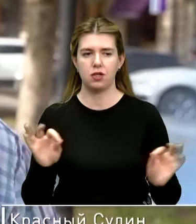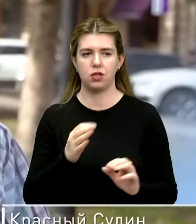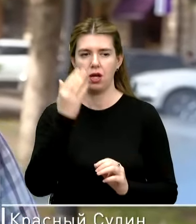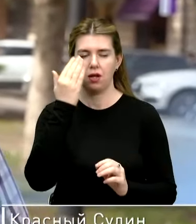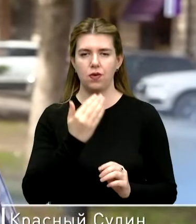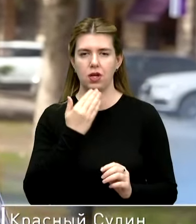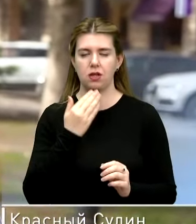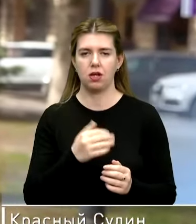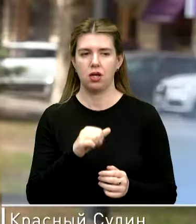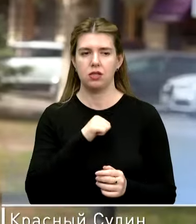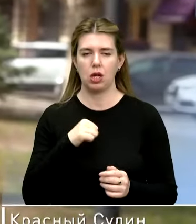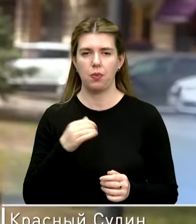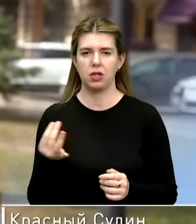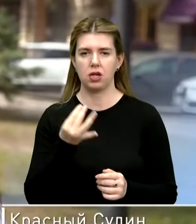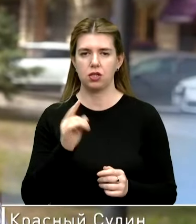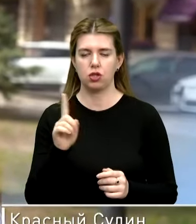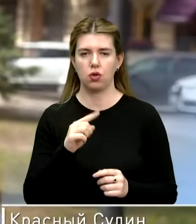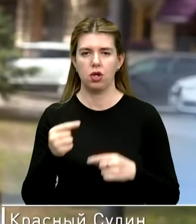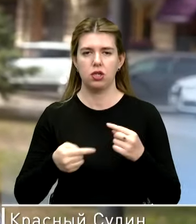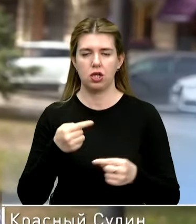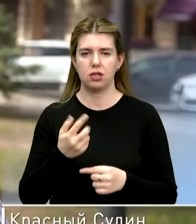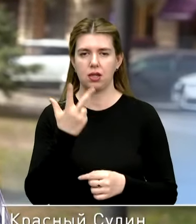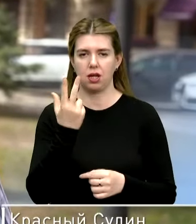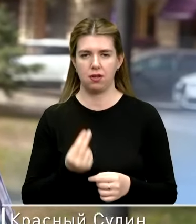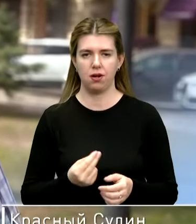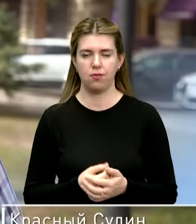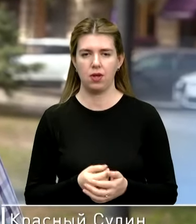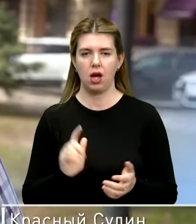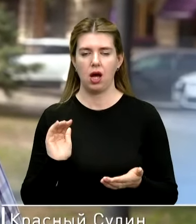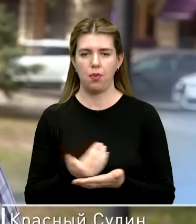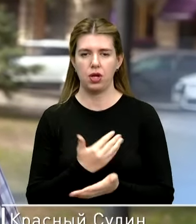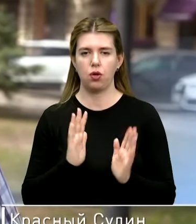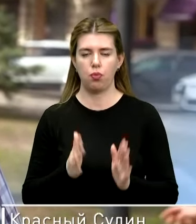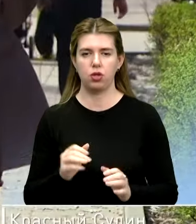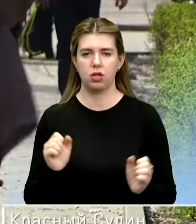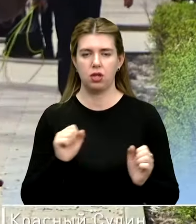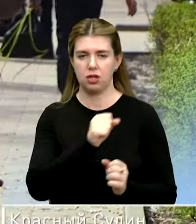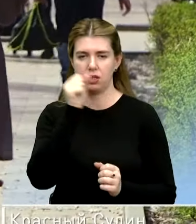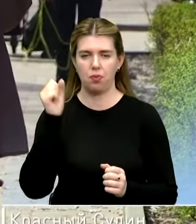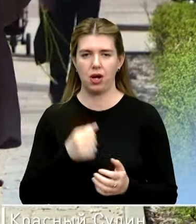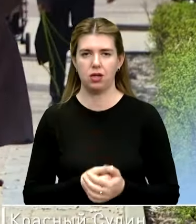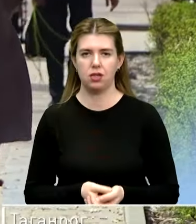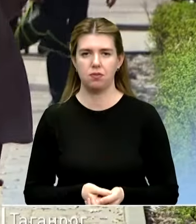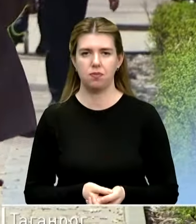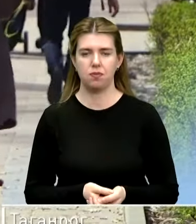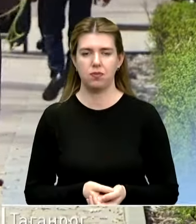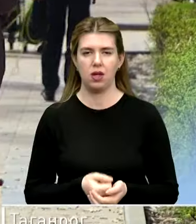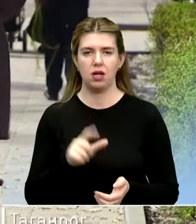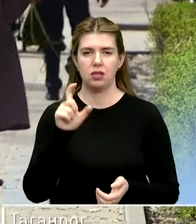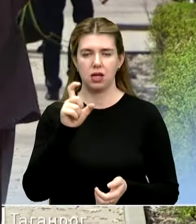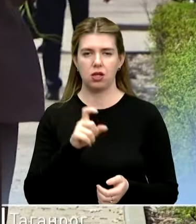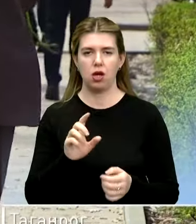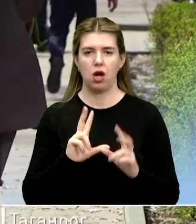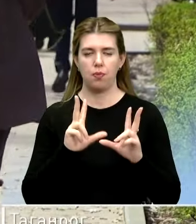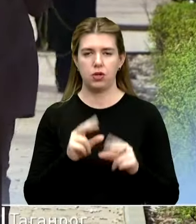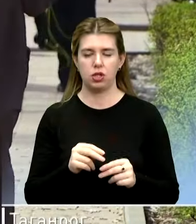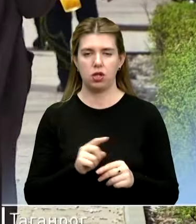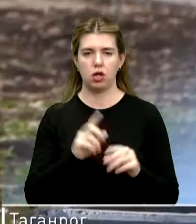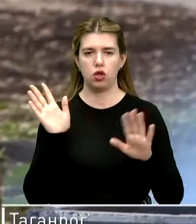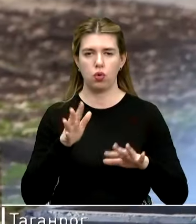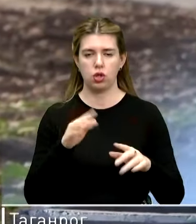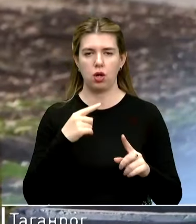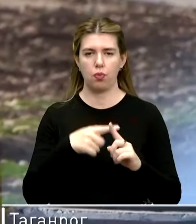летнее. Но самое интересное, что через 3 дня опять наступит зима. В среду синоптики обещают